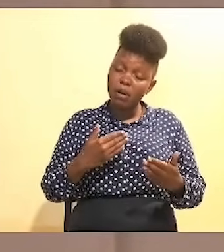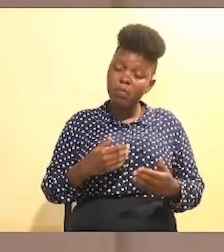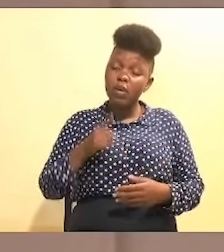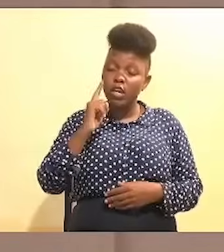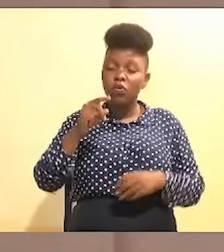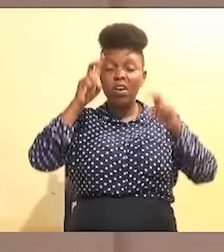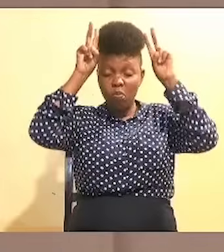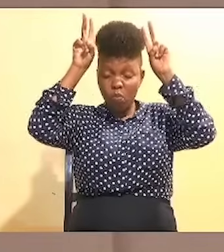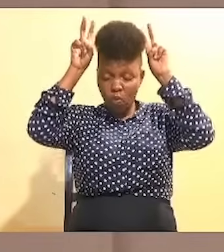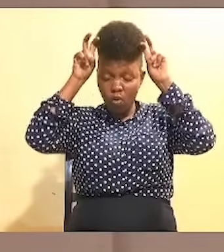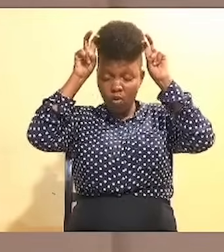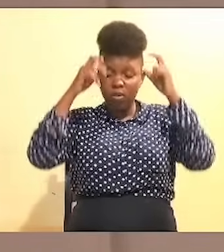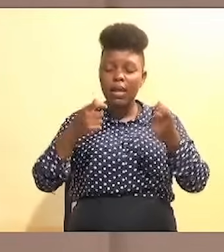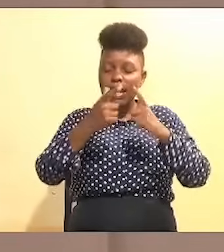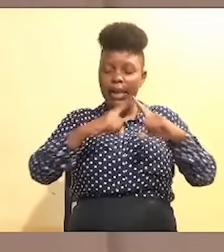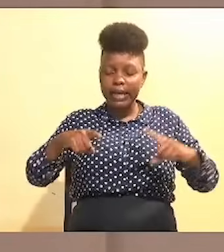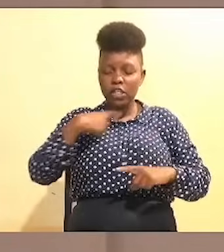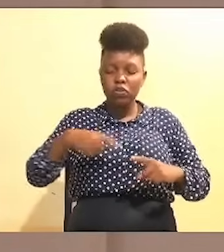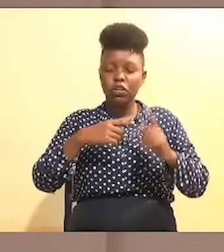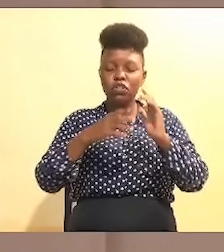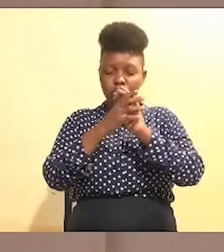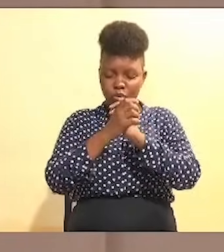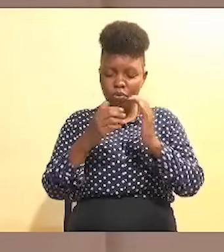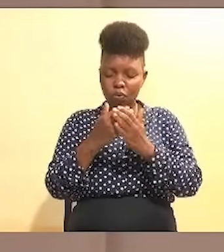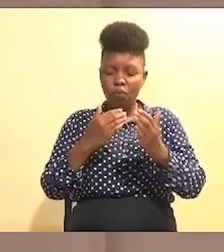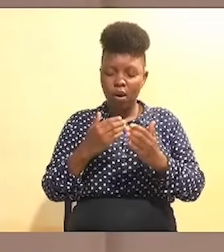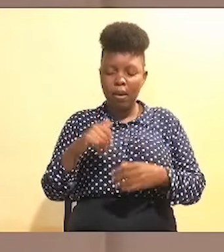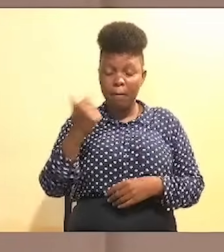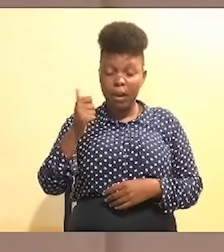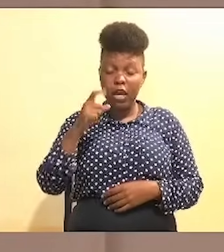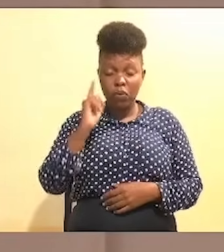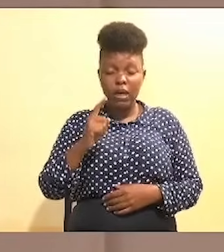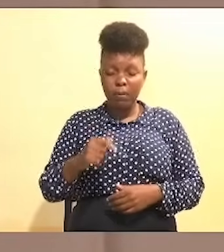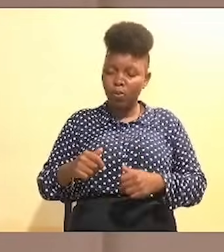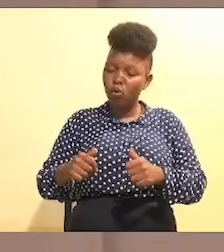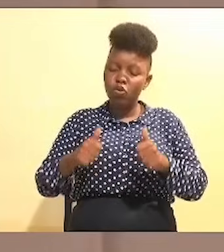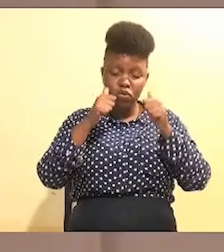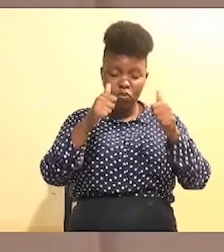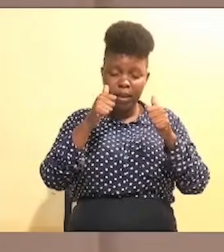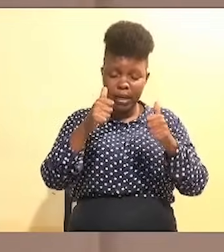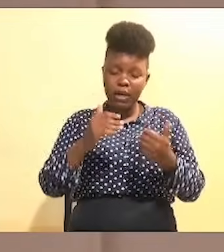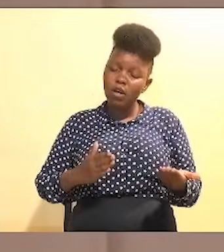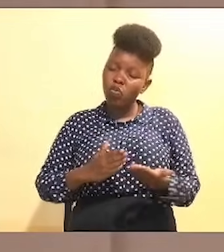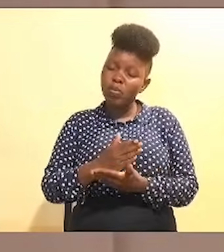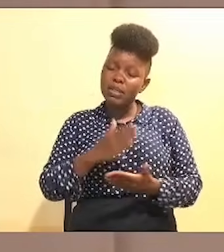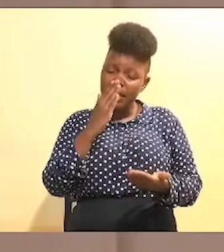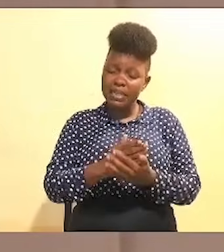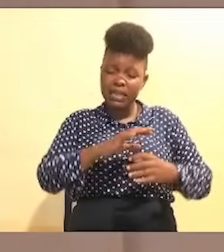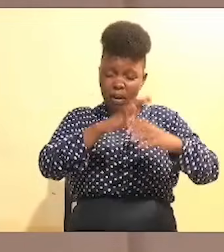mwovu. Lakini tunashukuru ya kwamba bado liko tumaini. Na kupitia katika mikutano